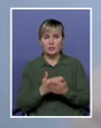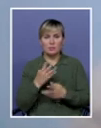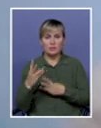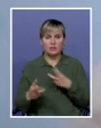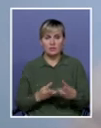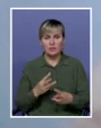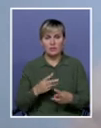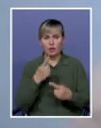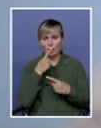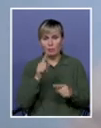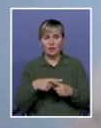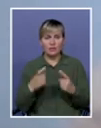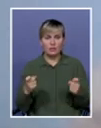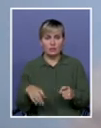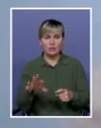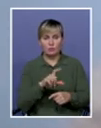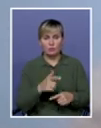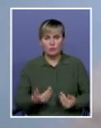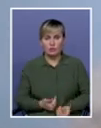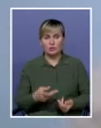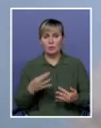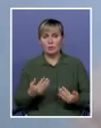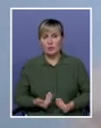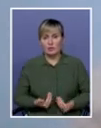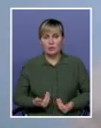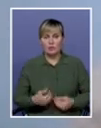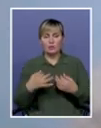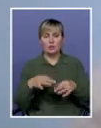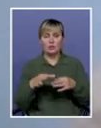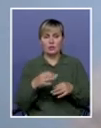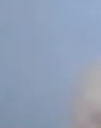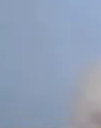предоставлены номера в гостиницах для проживания, трансфер, трехразовое питание.